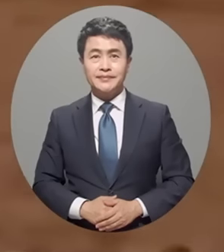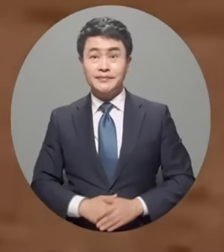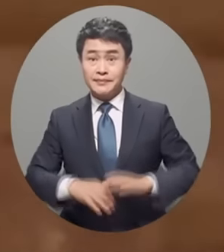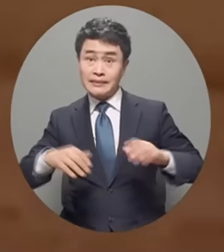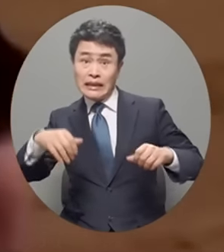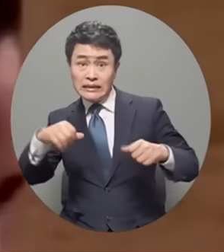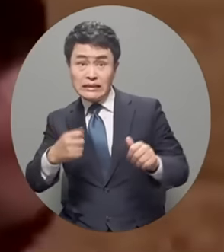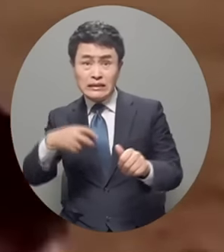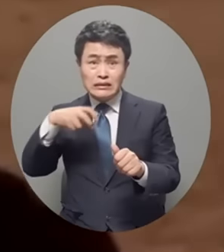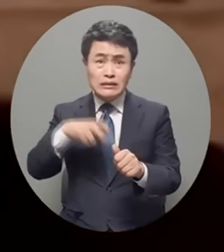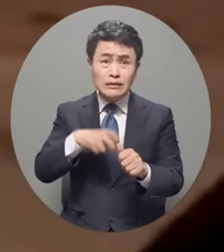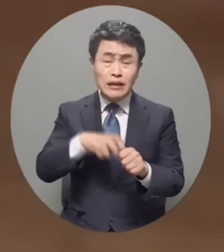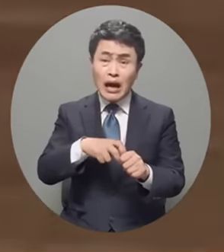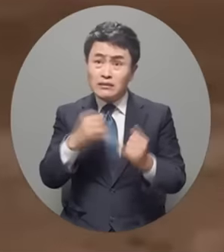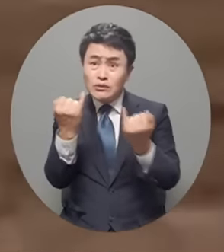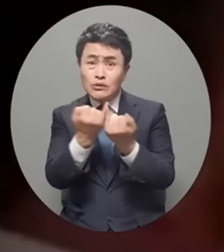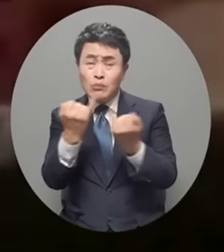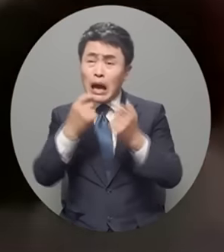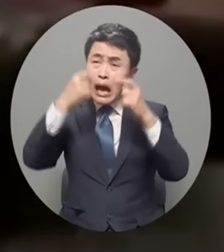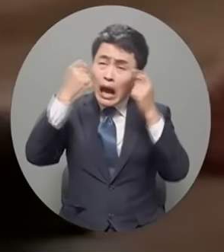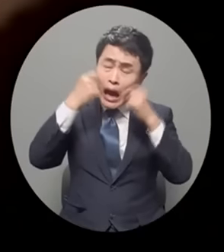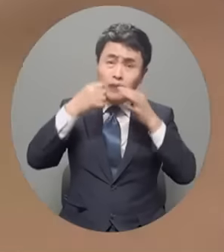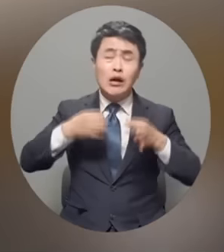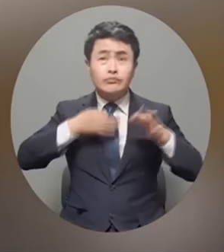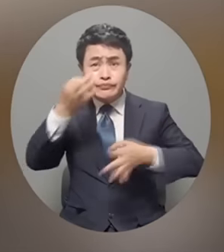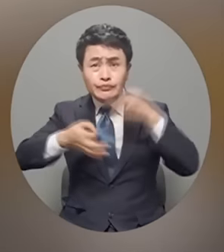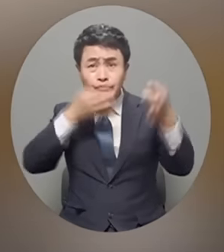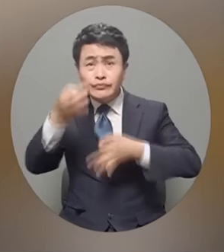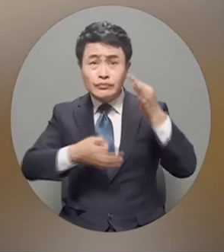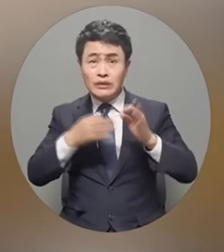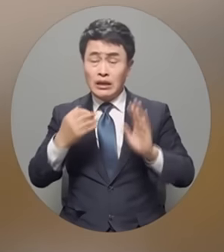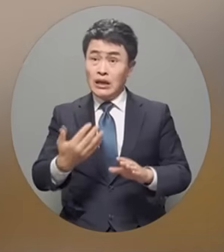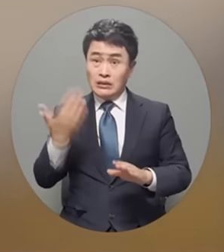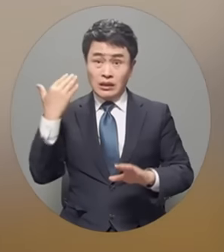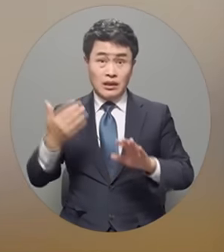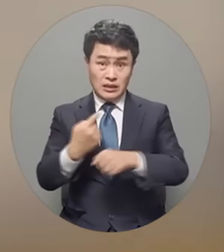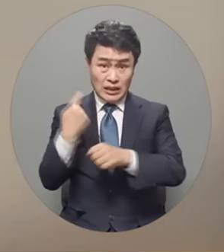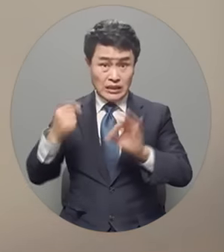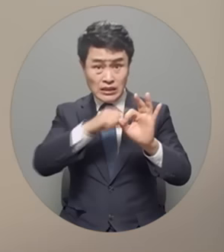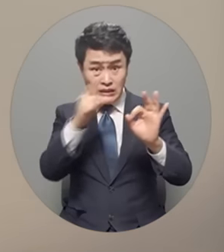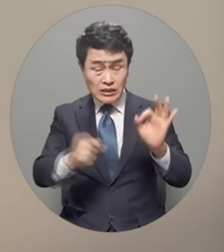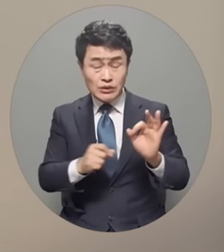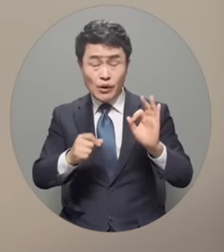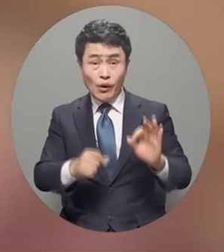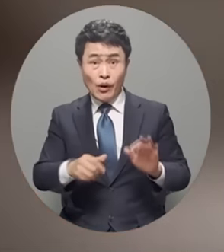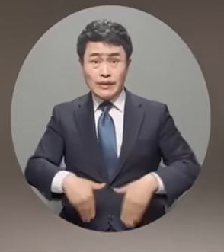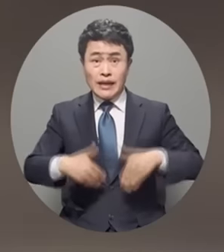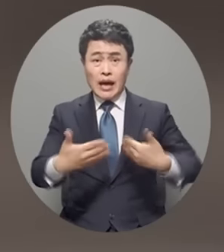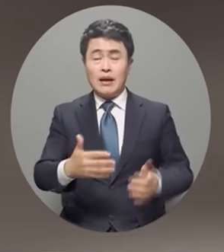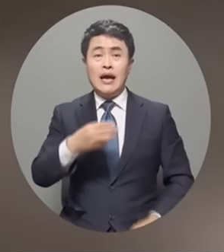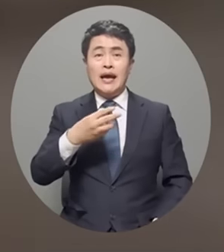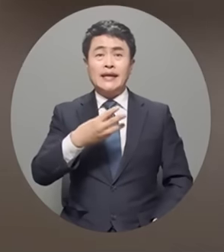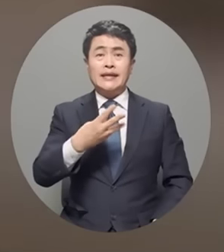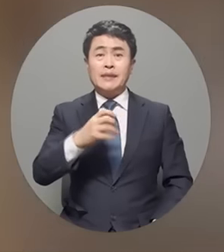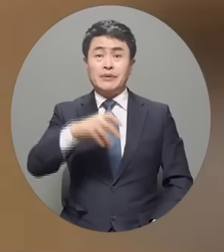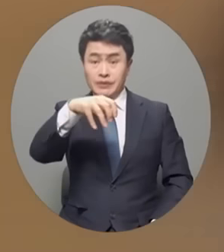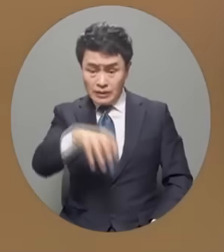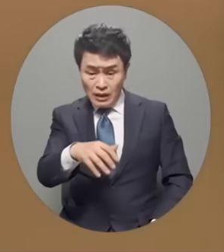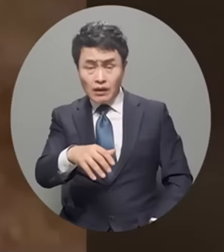오토바이 뒷자리에서 한 여성이 울며 소리를 지릅니다. 지난해 10월 이스라엘 남부 레임 키부츠에서 열린 음악